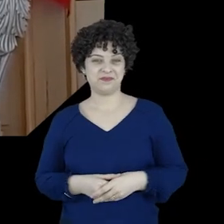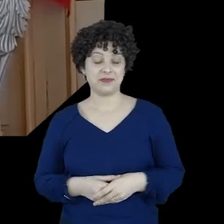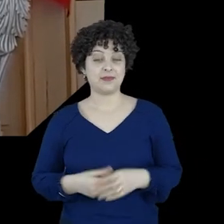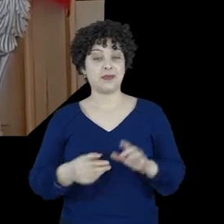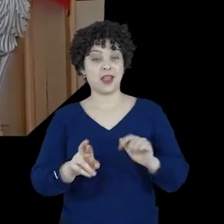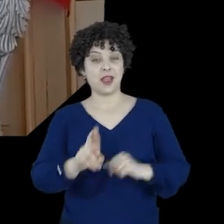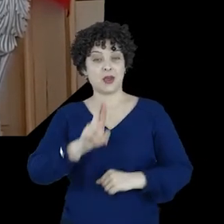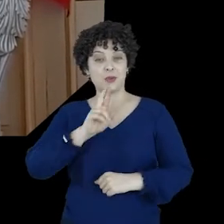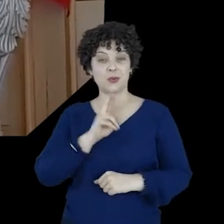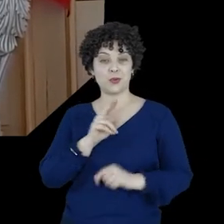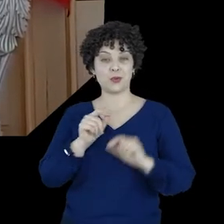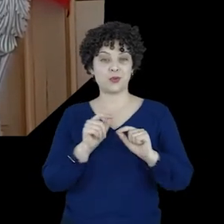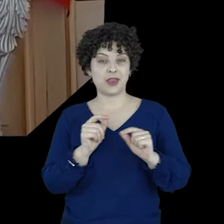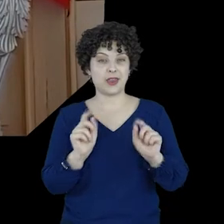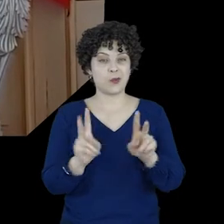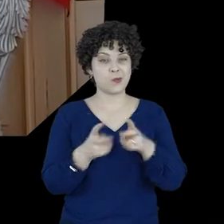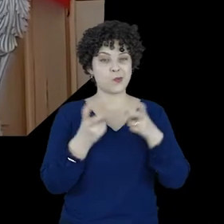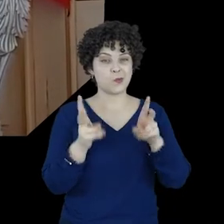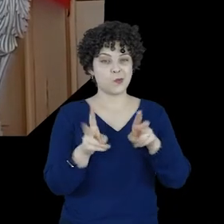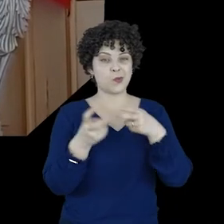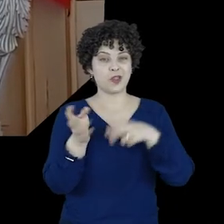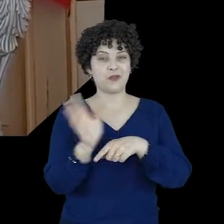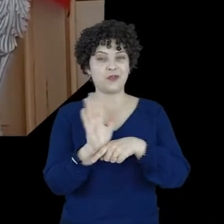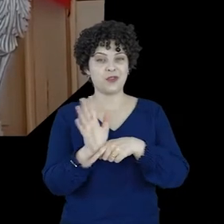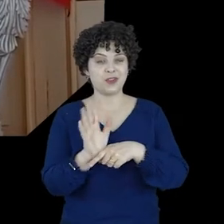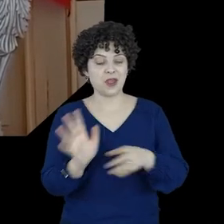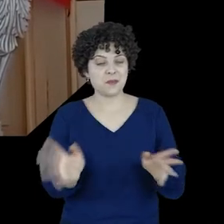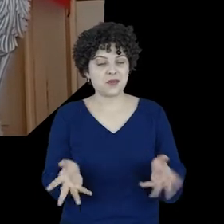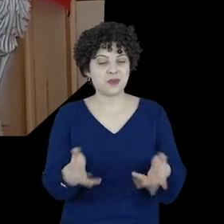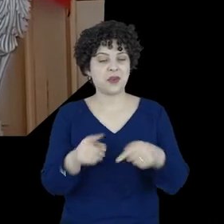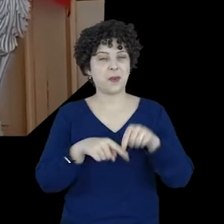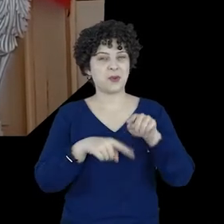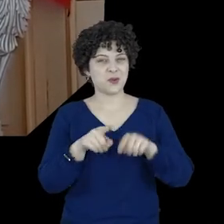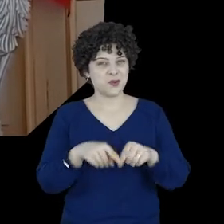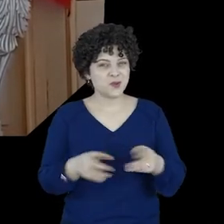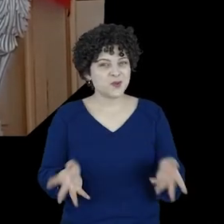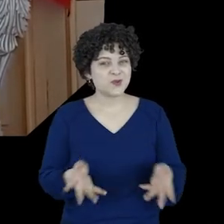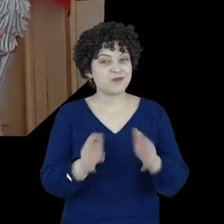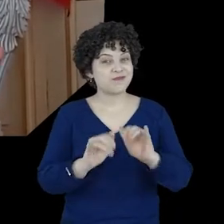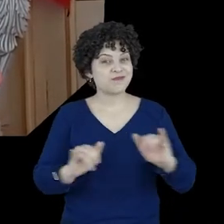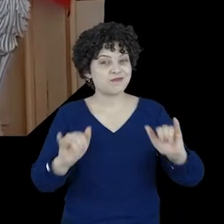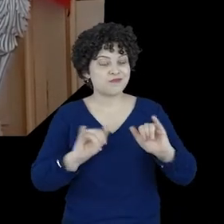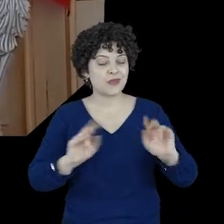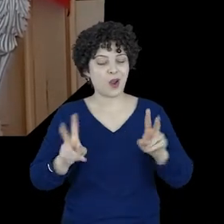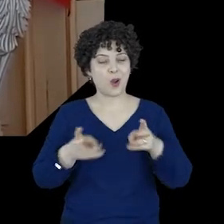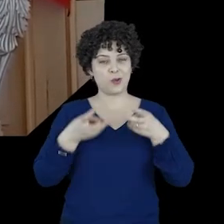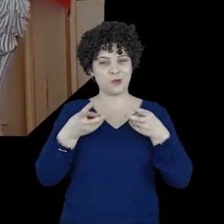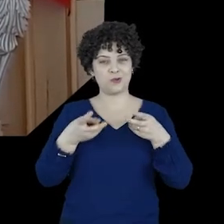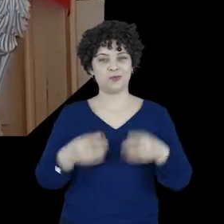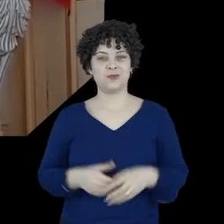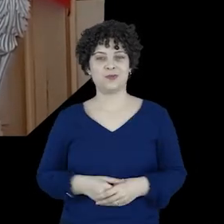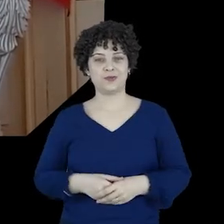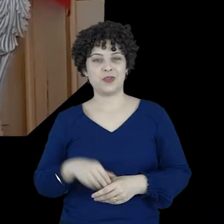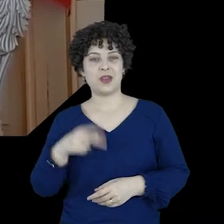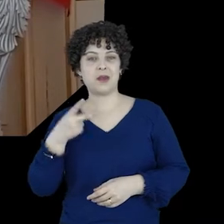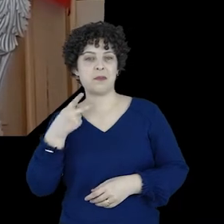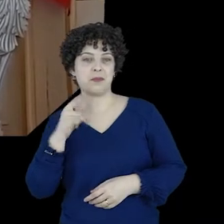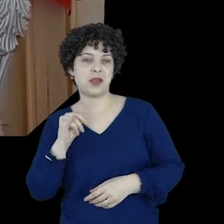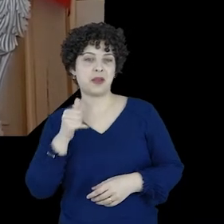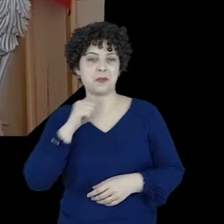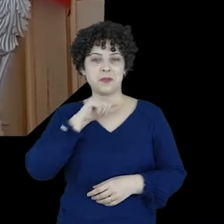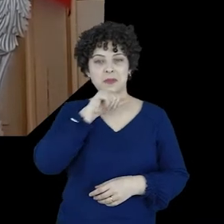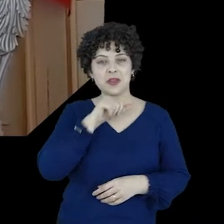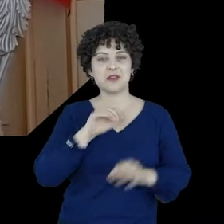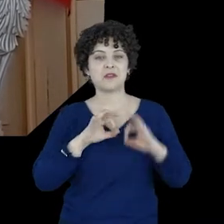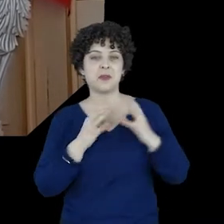qui, par la suite, permettent la monétisation de vidéos, le placement de produits, et donc de générer des revenus. Des parents qui, au fond,